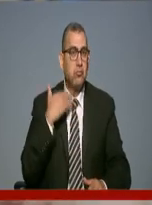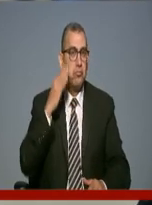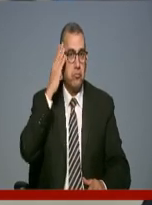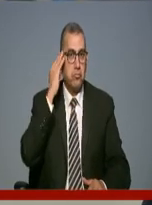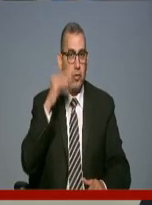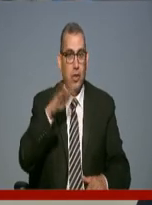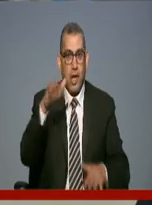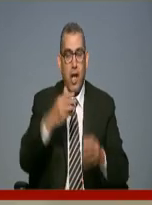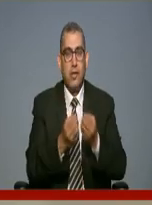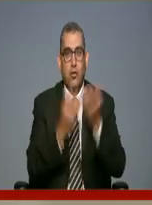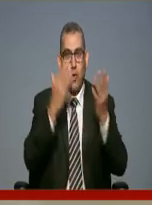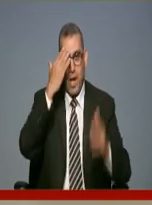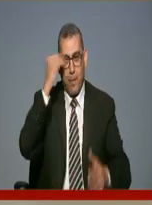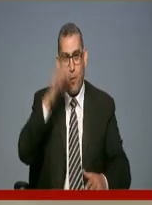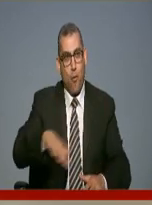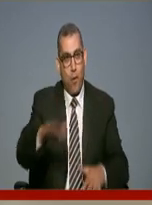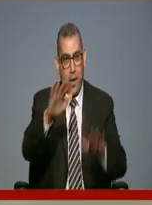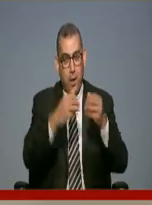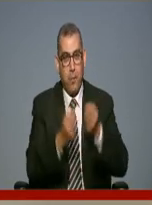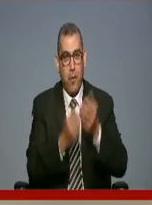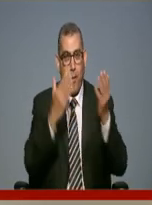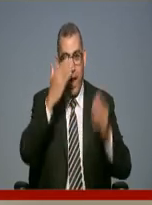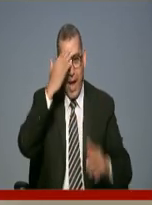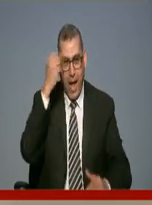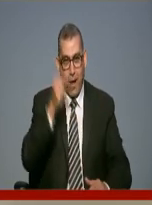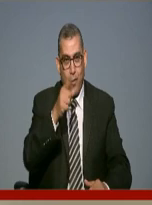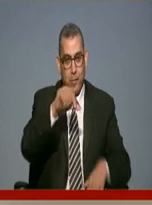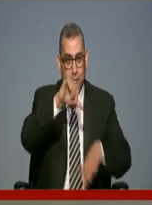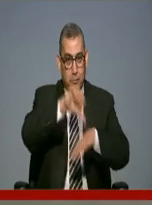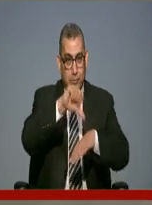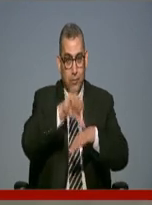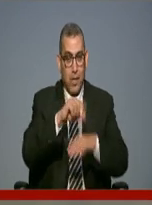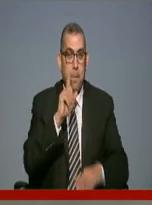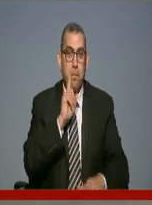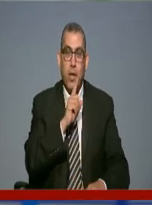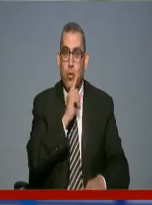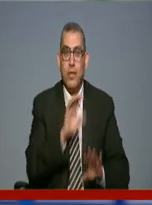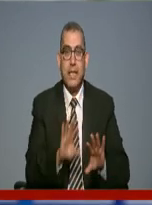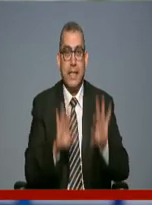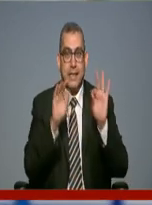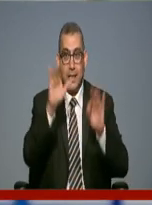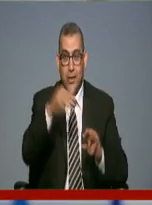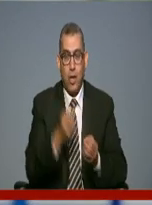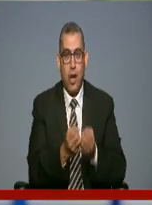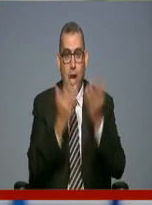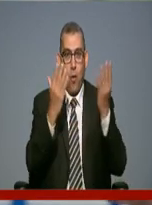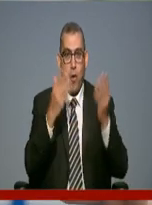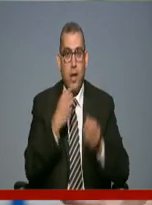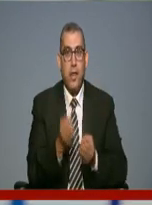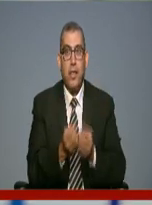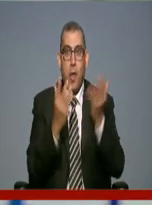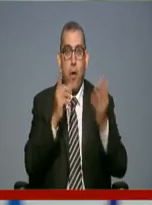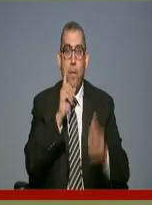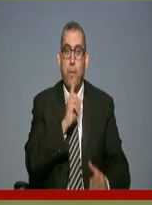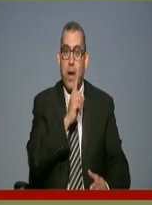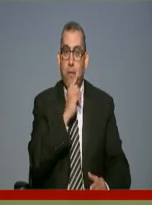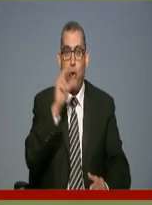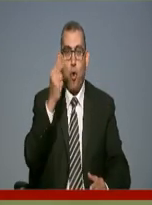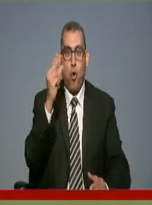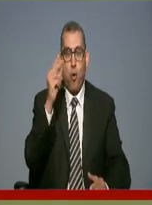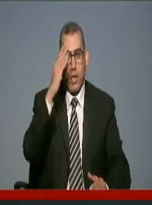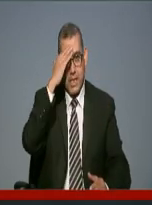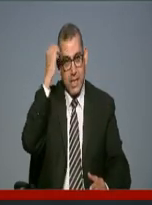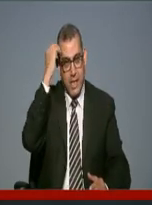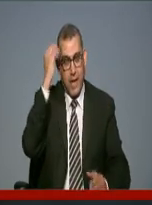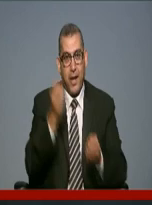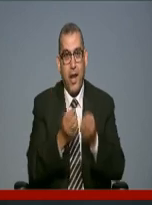انستينا وشرفتونا يا جماعه. اهلا بكم في مدينه بني سويف الجديده، انتوا نورتونا. نورتوا بني سويف، لؤلؤه الصعيد.